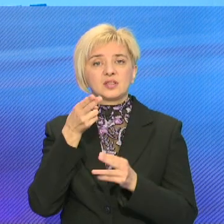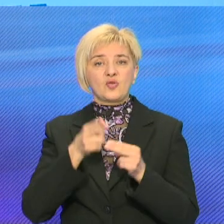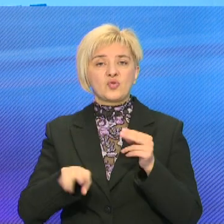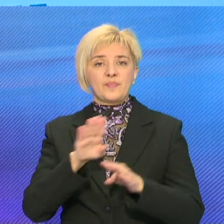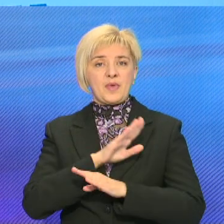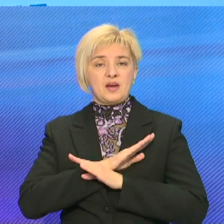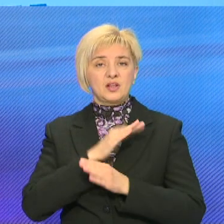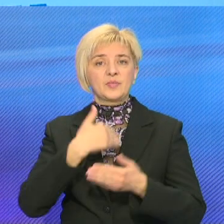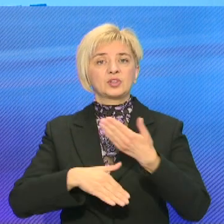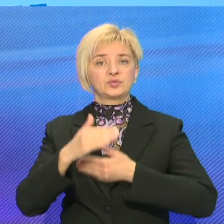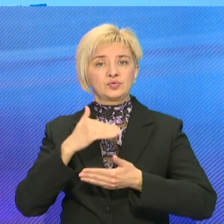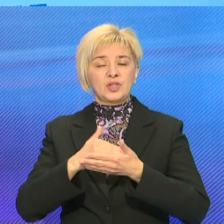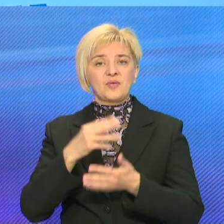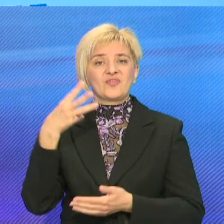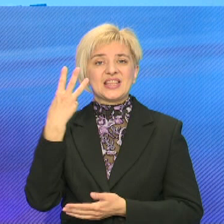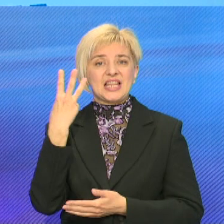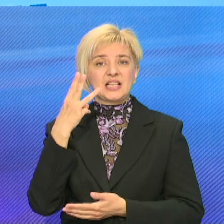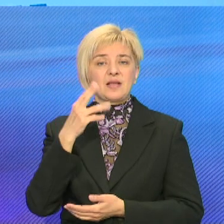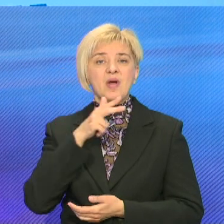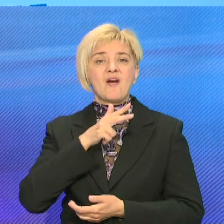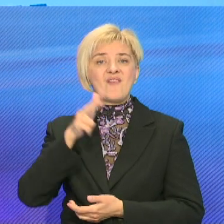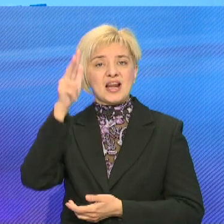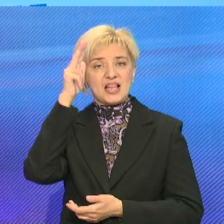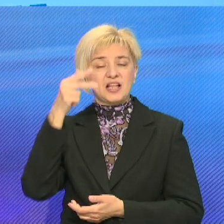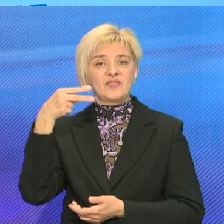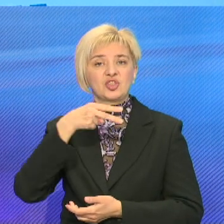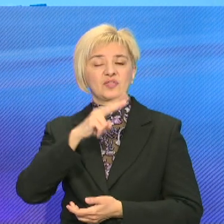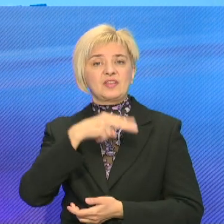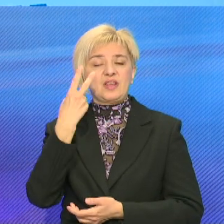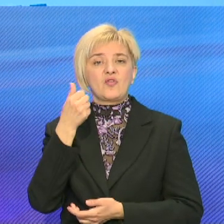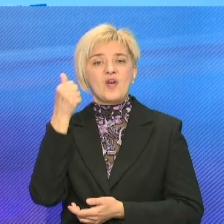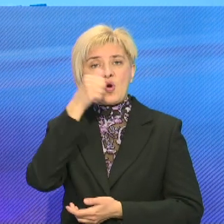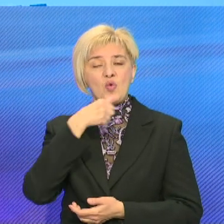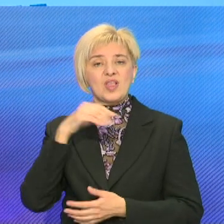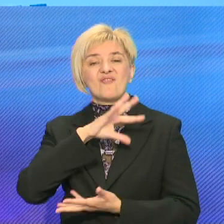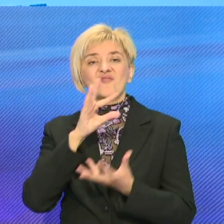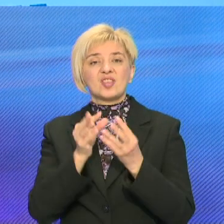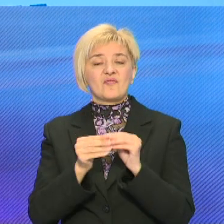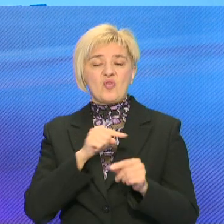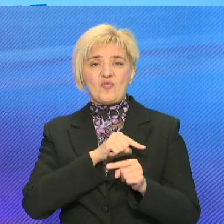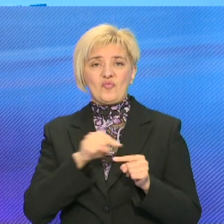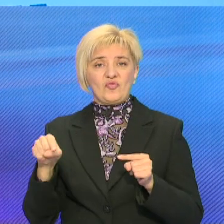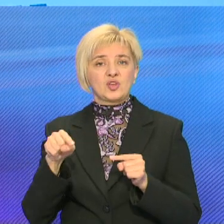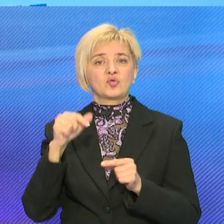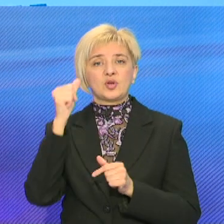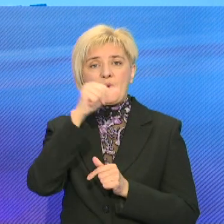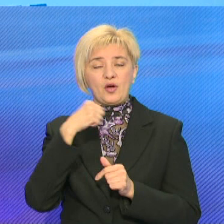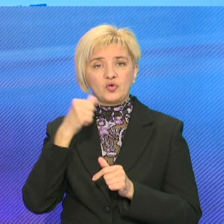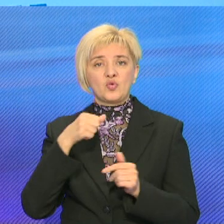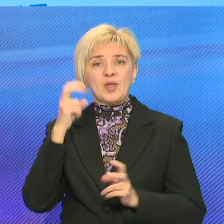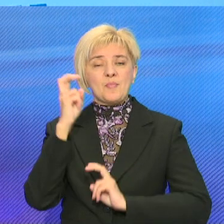третьем квартале 2022 года. Усяго у организации Гродинской области у бягучым годзе на вытворчасці